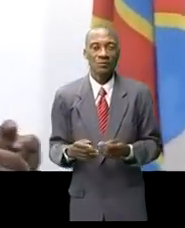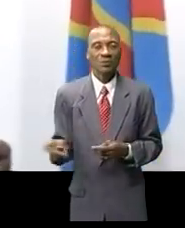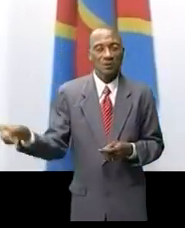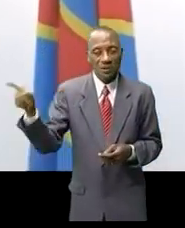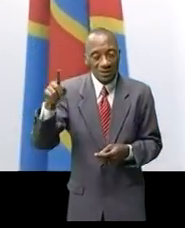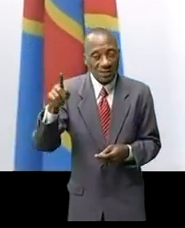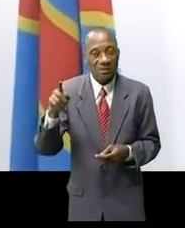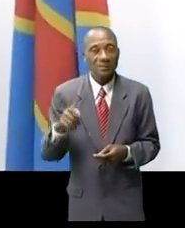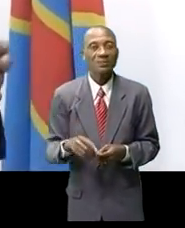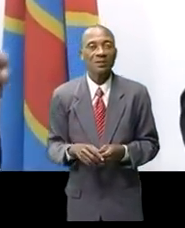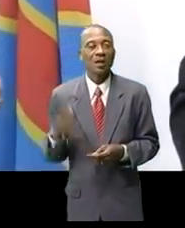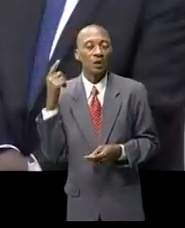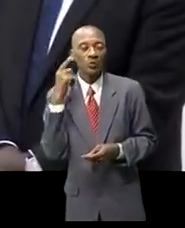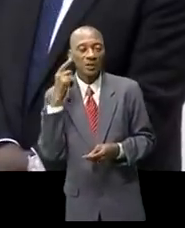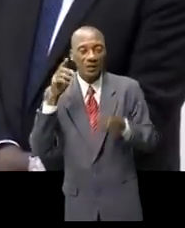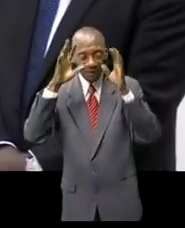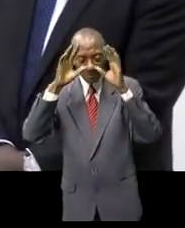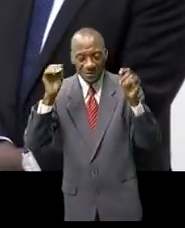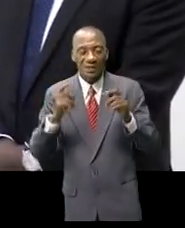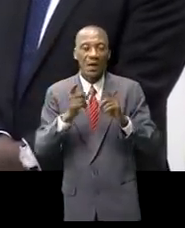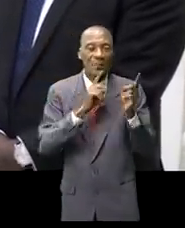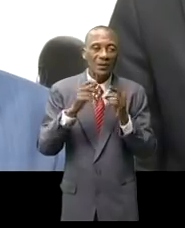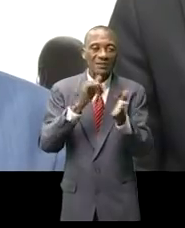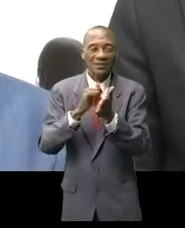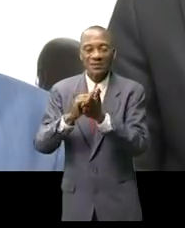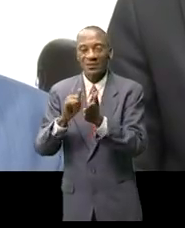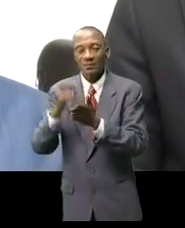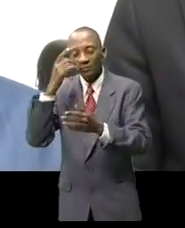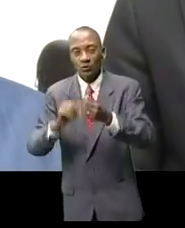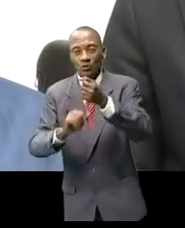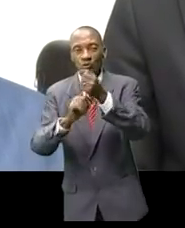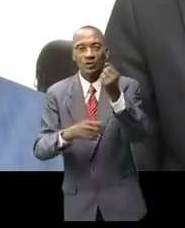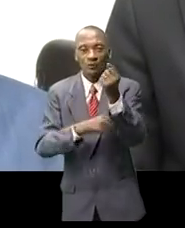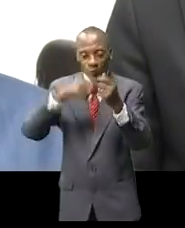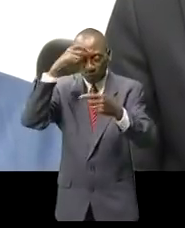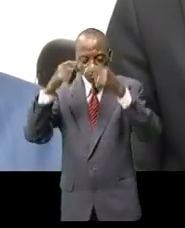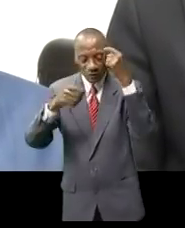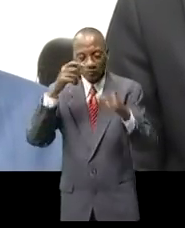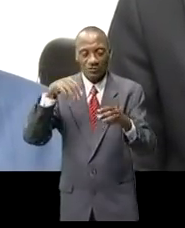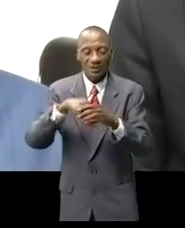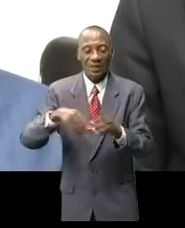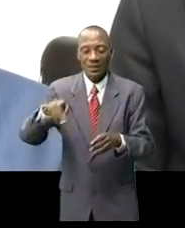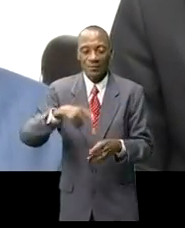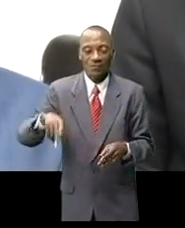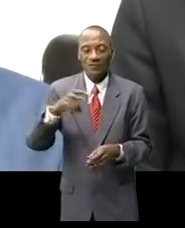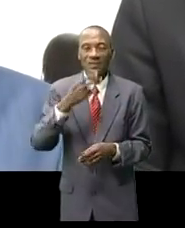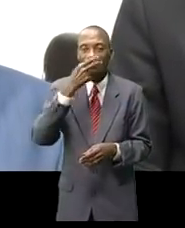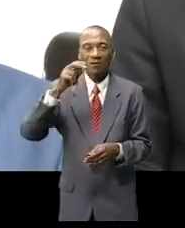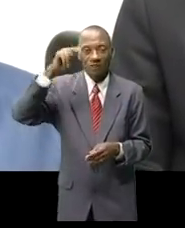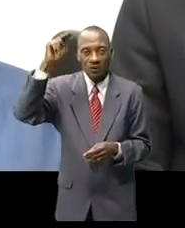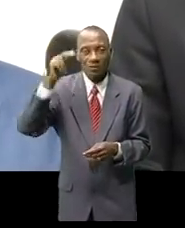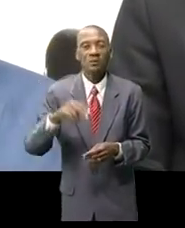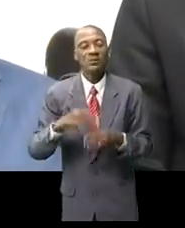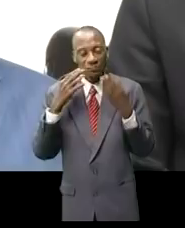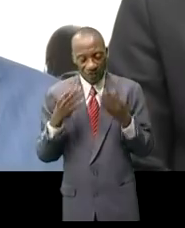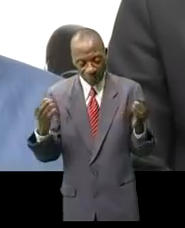de concrétiser notre réponse, raison pour laquelle je suis venu rendre visite au Premier ministre pour en profiter d'une pierre